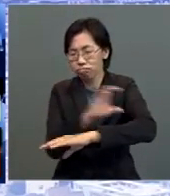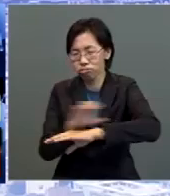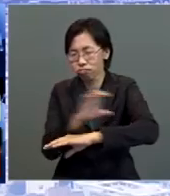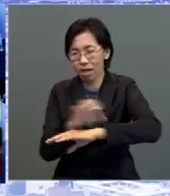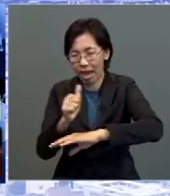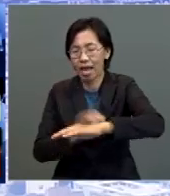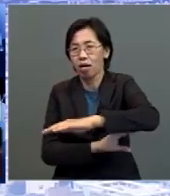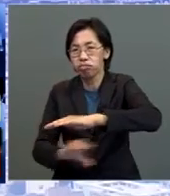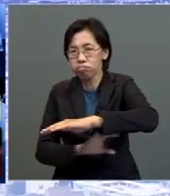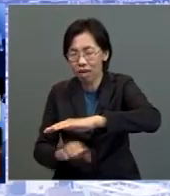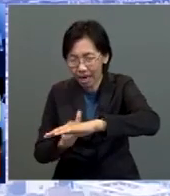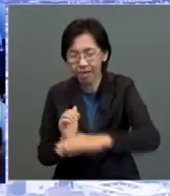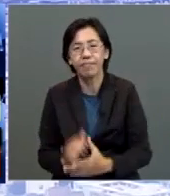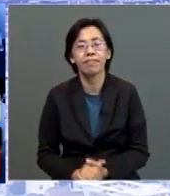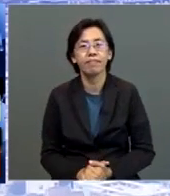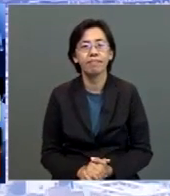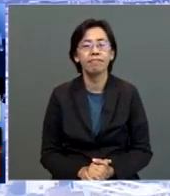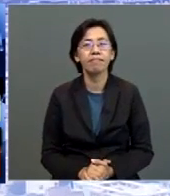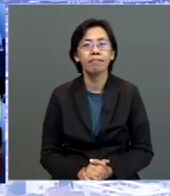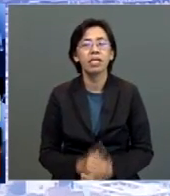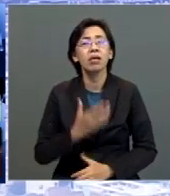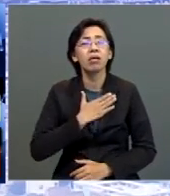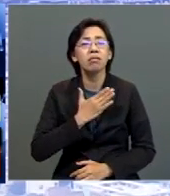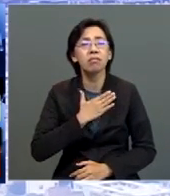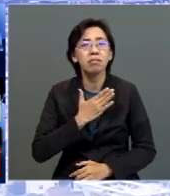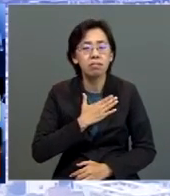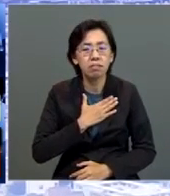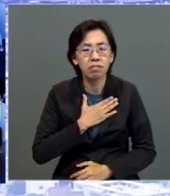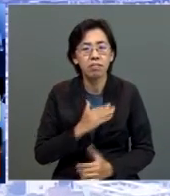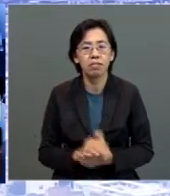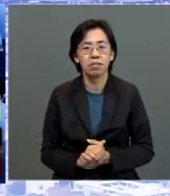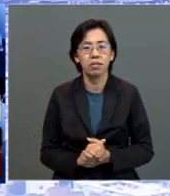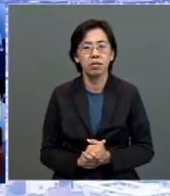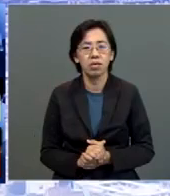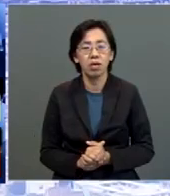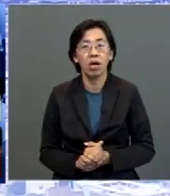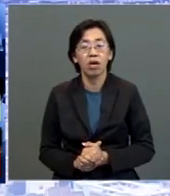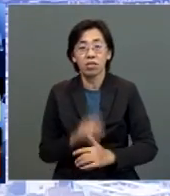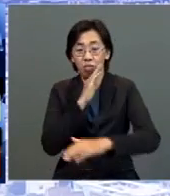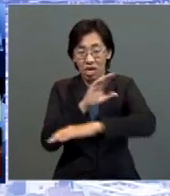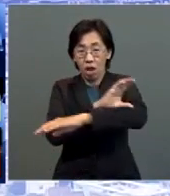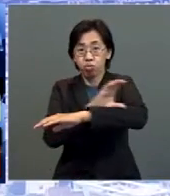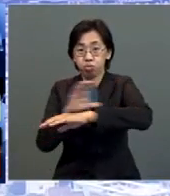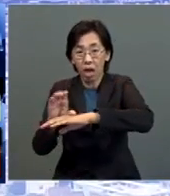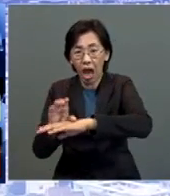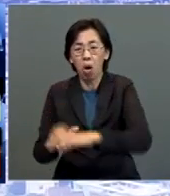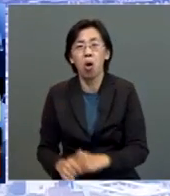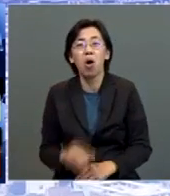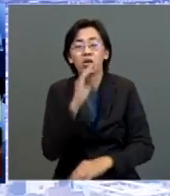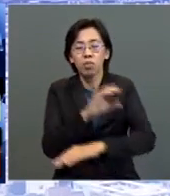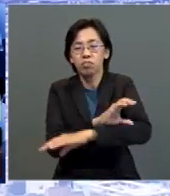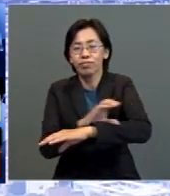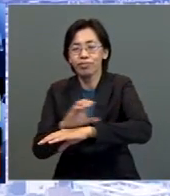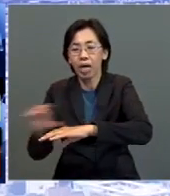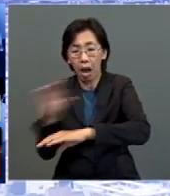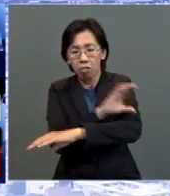ฮะแต่ก็ตามครับขออนุญาตเรียนว่าเราไม่สามารถจะเพิ่มความถี่ของขบวนรถได้ถี่มากนะครับเนื่องจากว่าจะต้